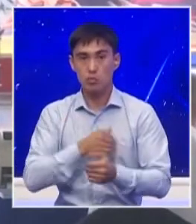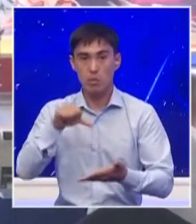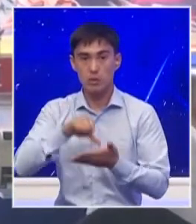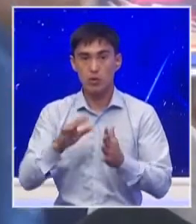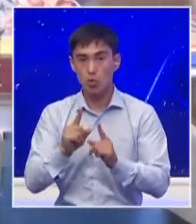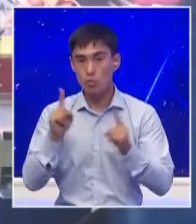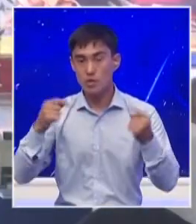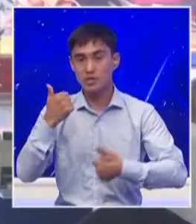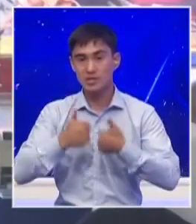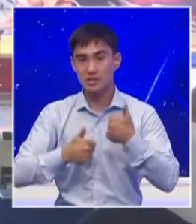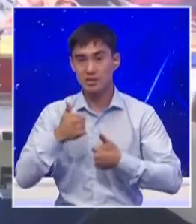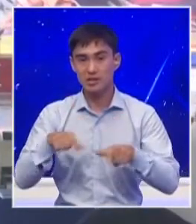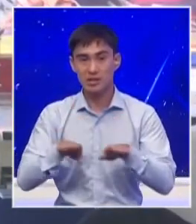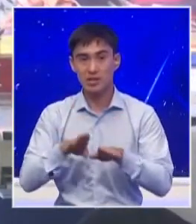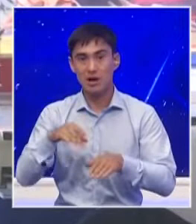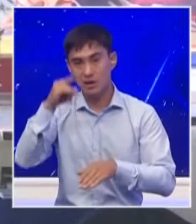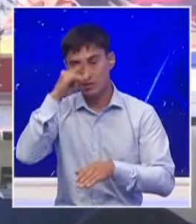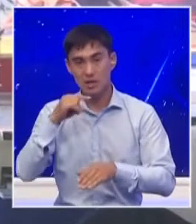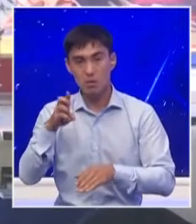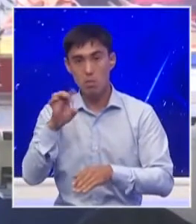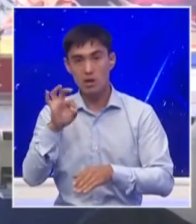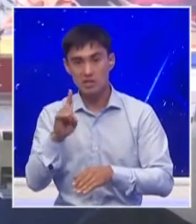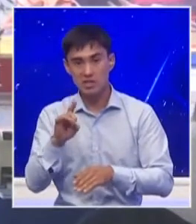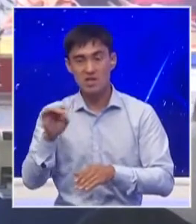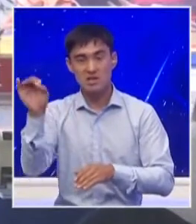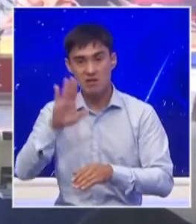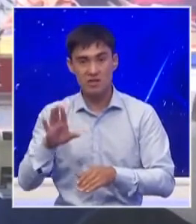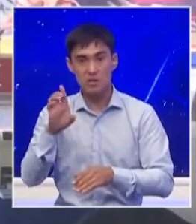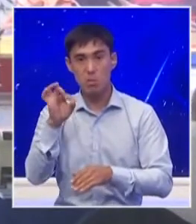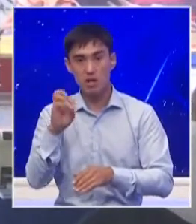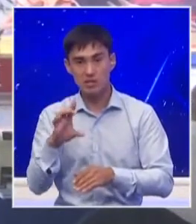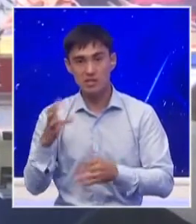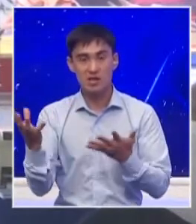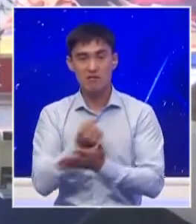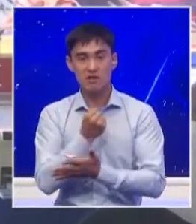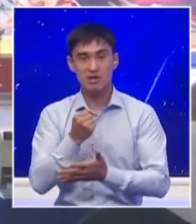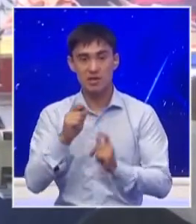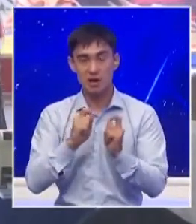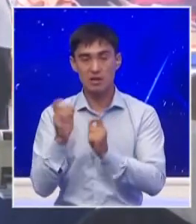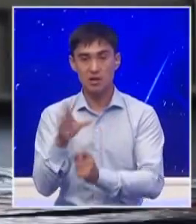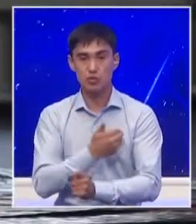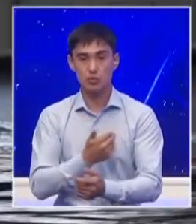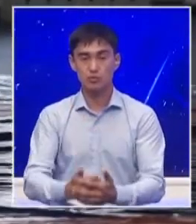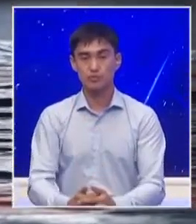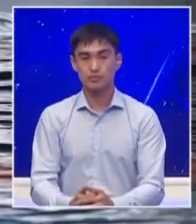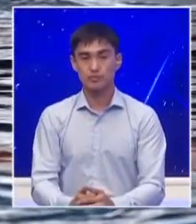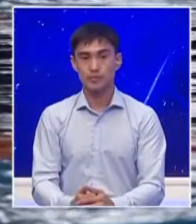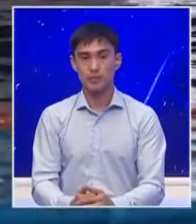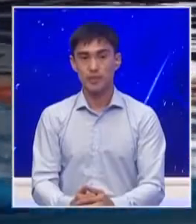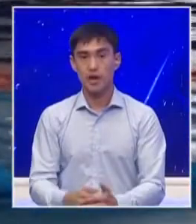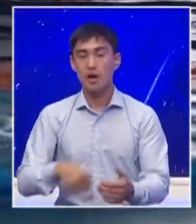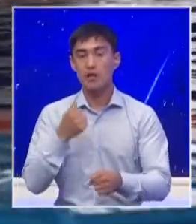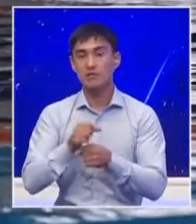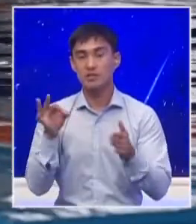крупнейшие состязания такие как kazakstan барса евразии барса и завоевать на них награды основная цель